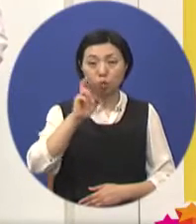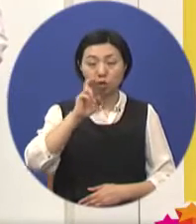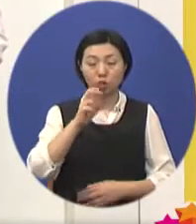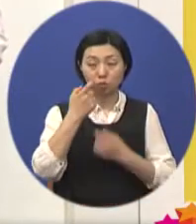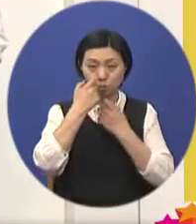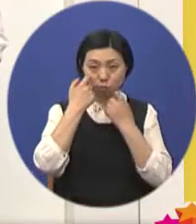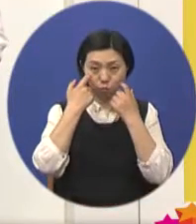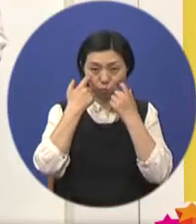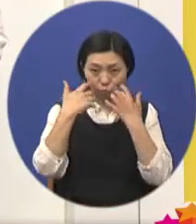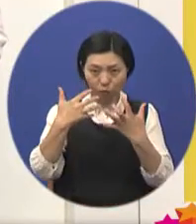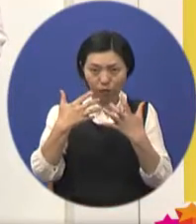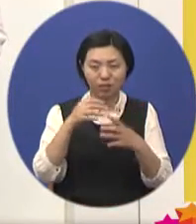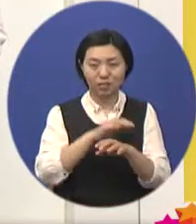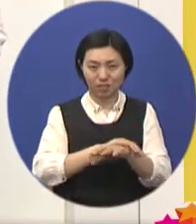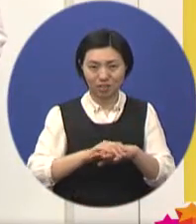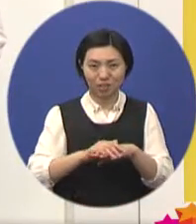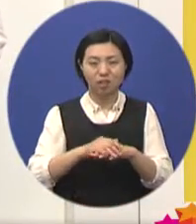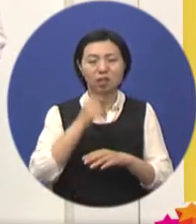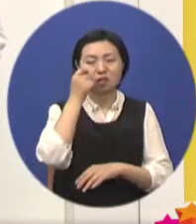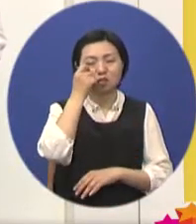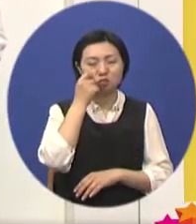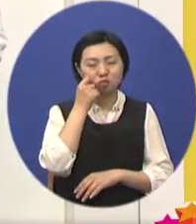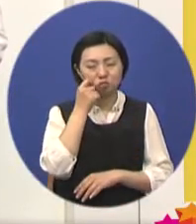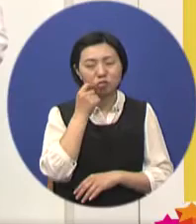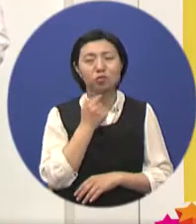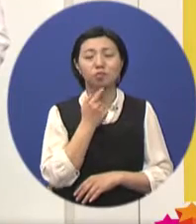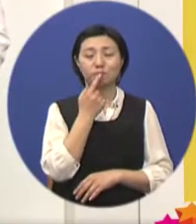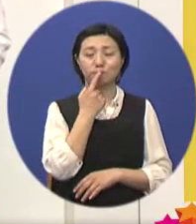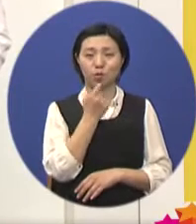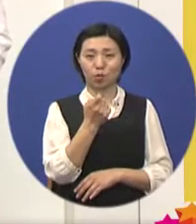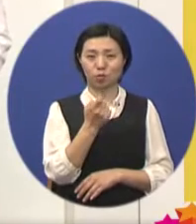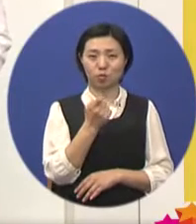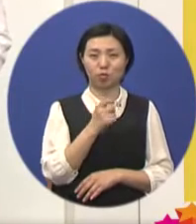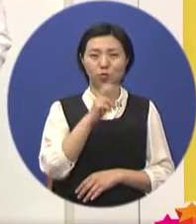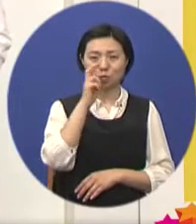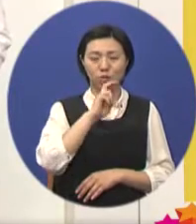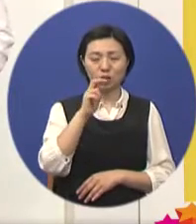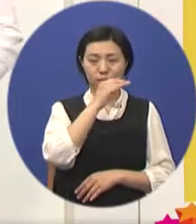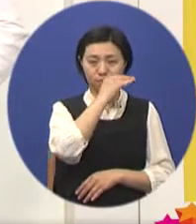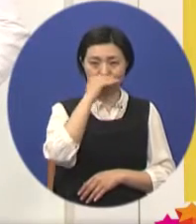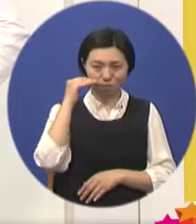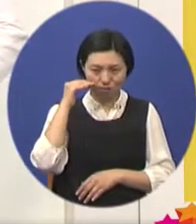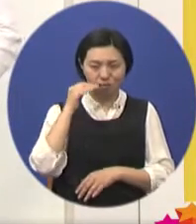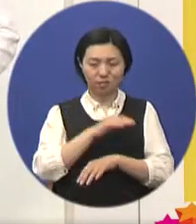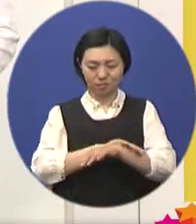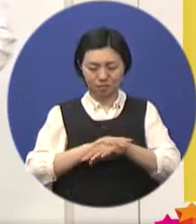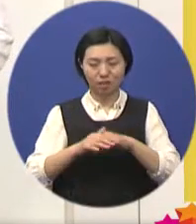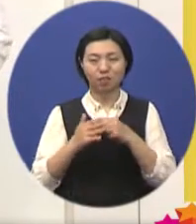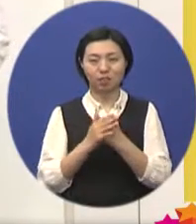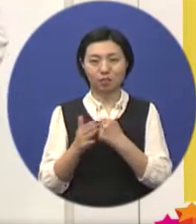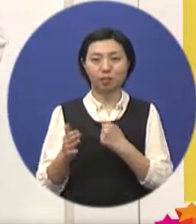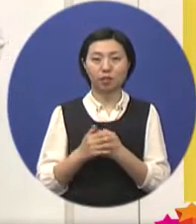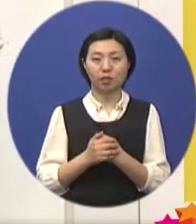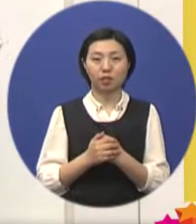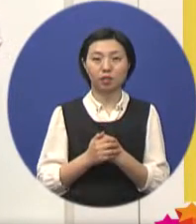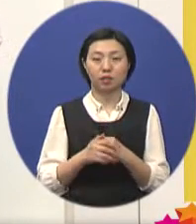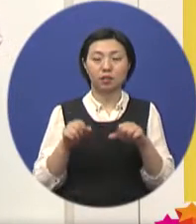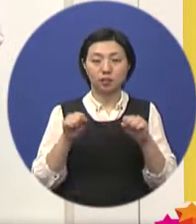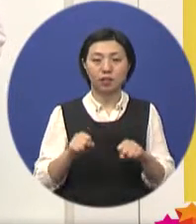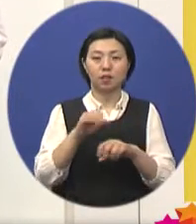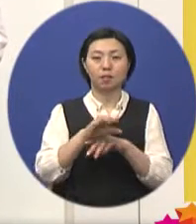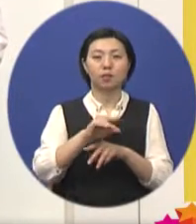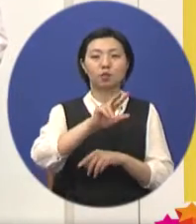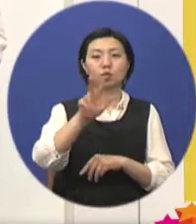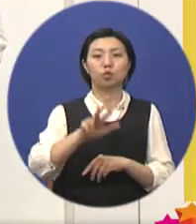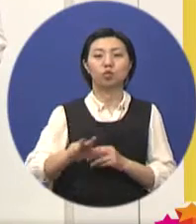불러주셨어요. 그러니까요. 아유 눈물이 날 뻔했어요. 그 네. 너무 노래를 바르게 하셨고 발음이 네. 좋아서. 네. 생방송